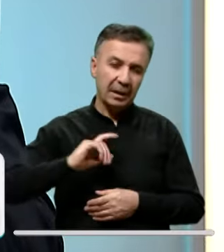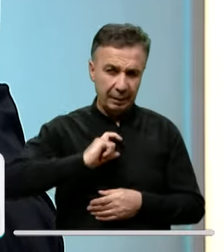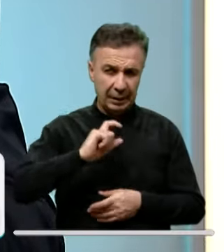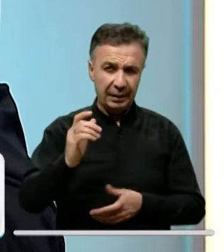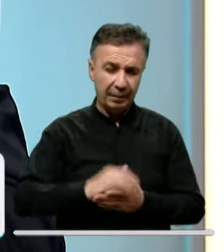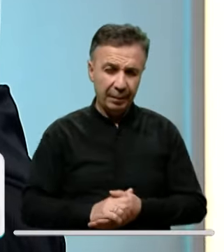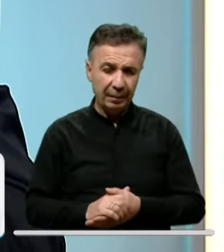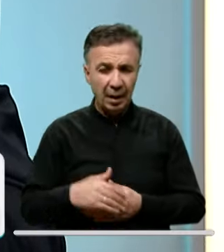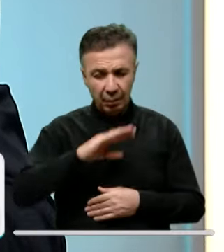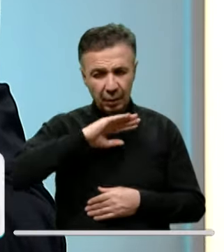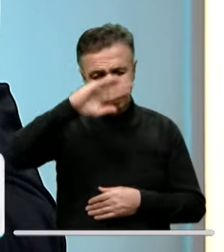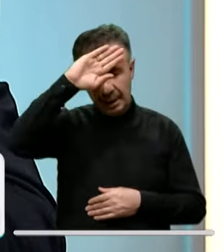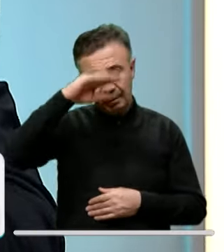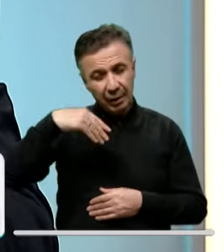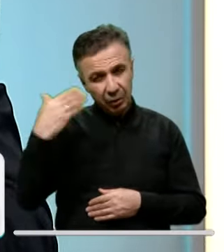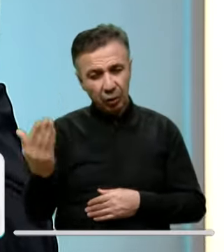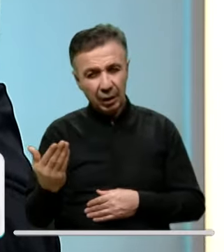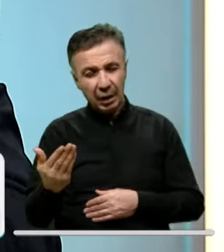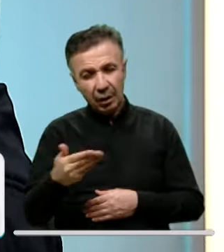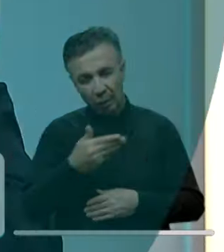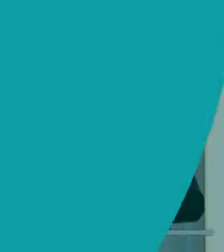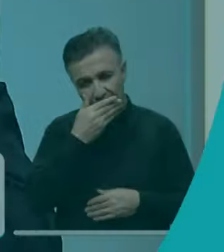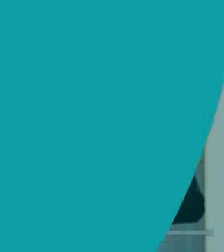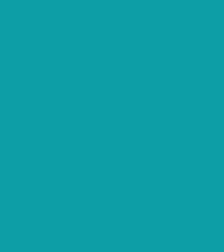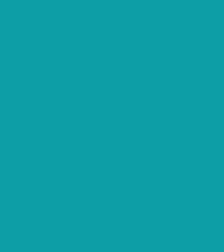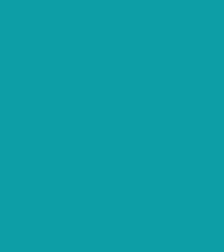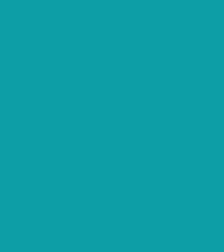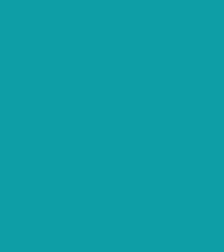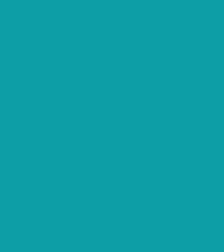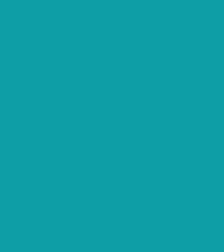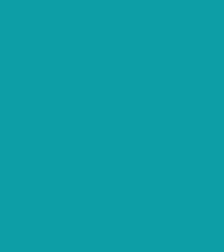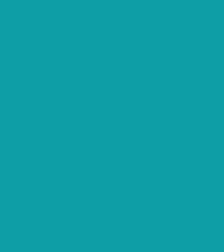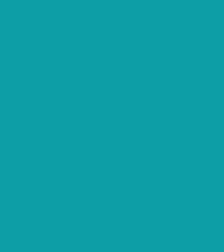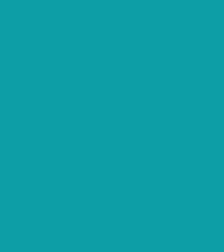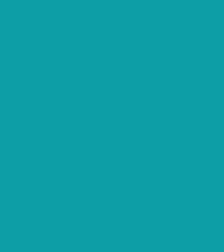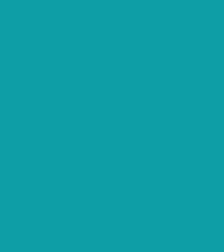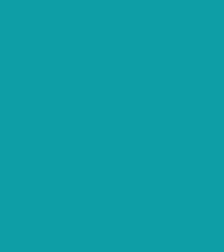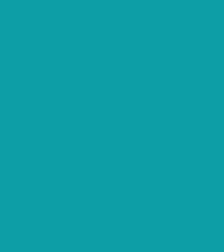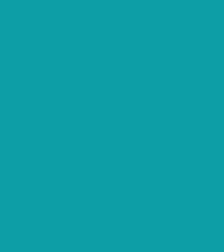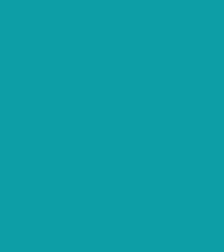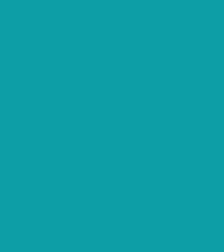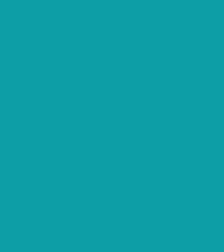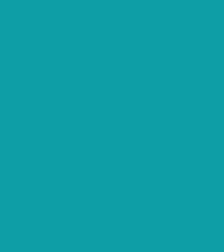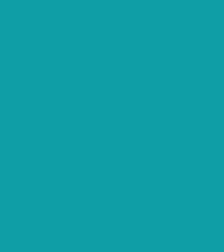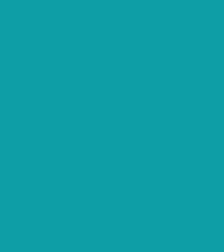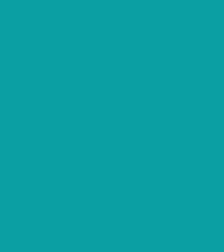bu bayramdan sonra bunu eklemek suretiyle kefaret orucunu tamamlaması iyi